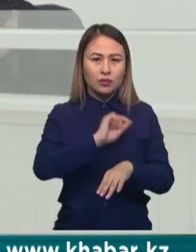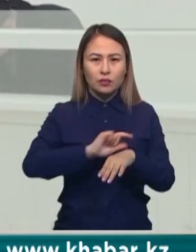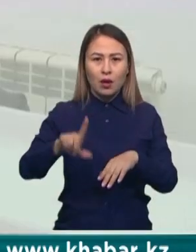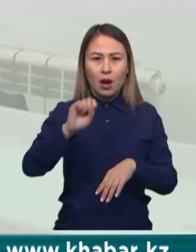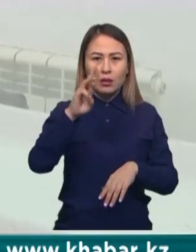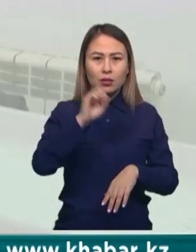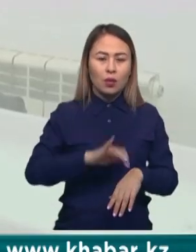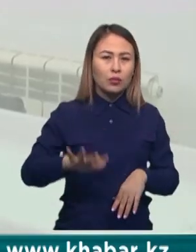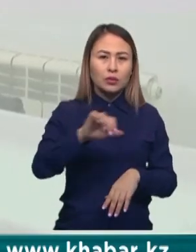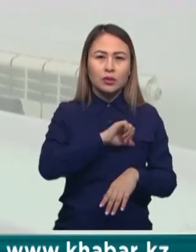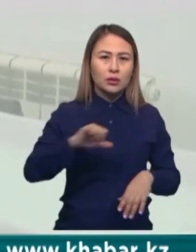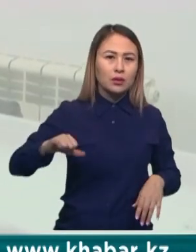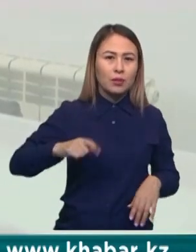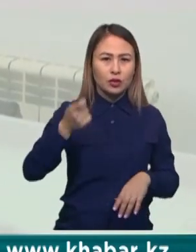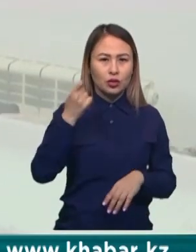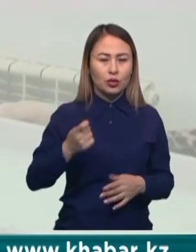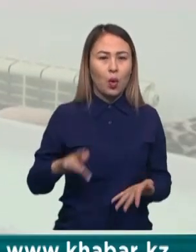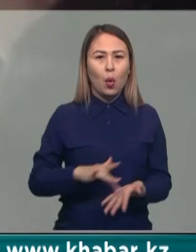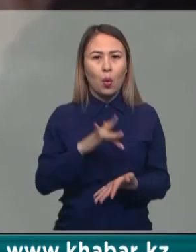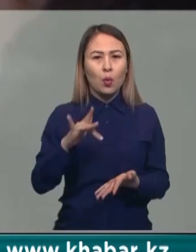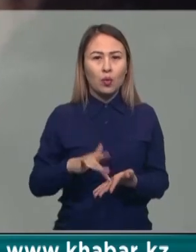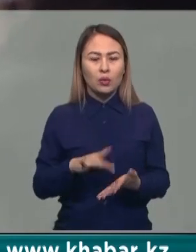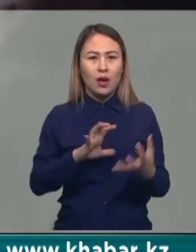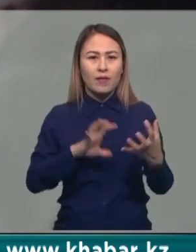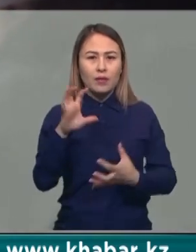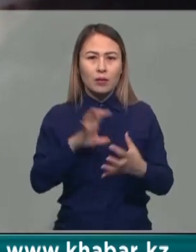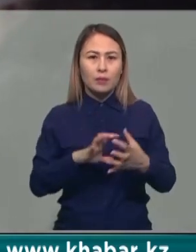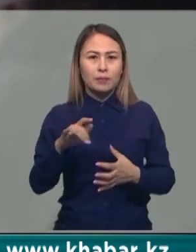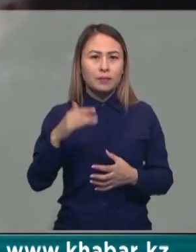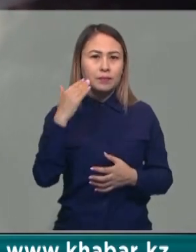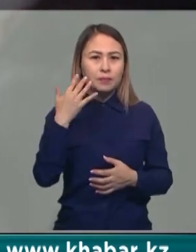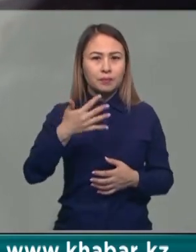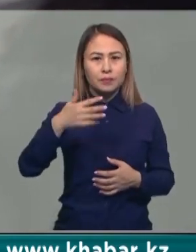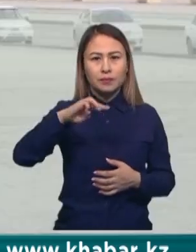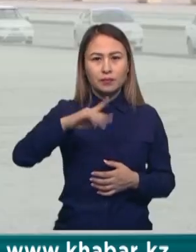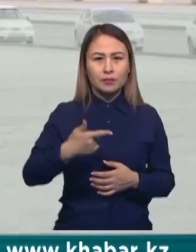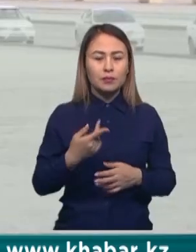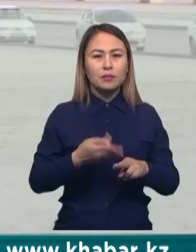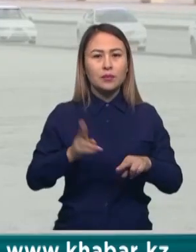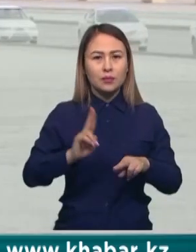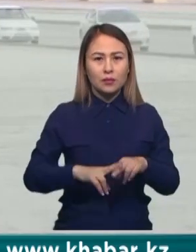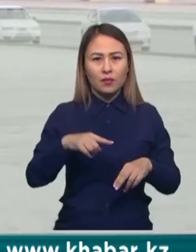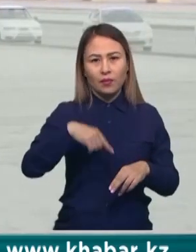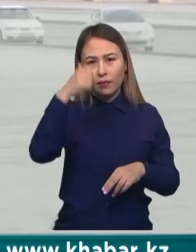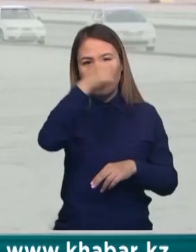еліміз бойынша жолақысы ең арзан қалам. Қоғамдық көлікте жүру құны мұнда 20 теңгеден аспайды. Сондықтан